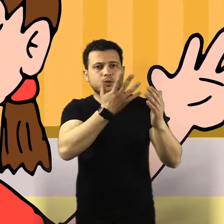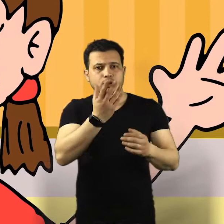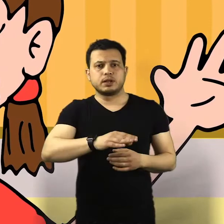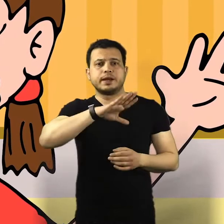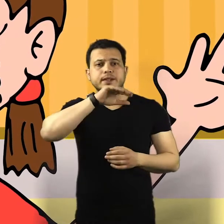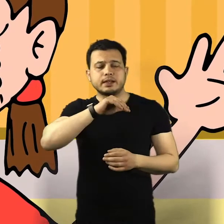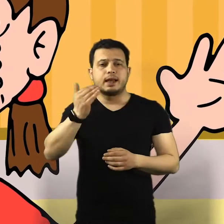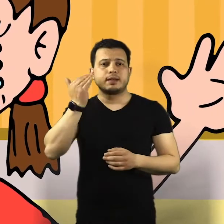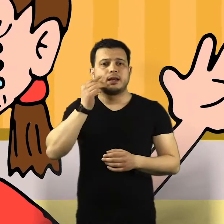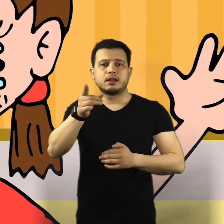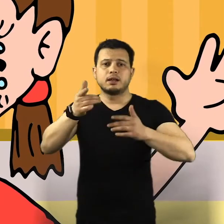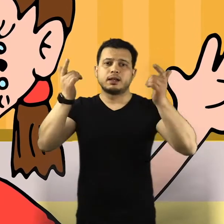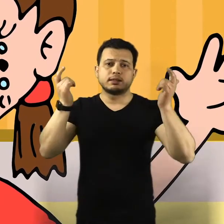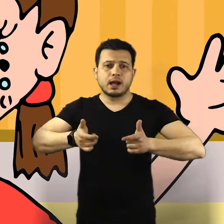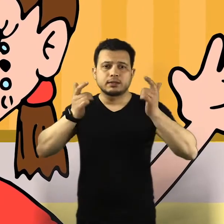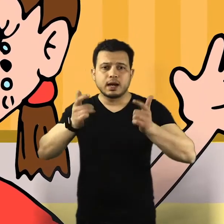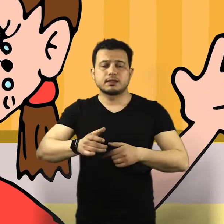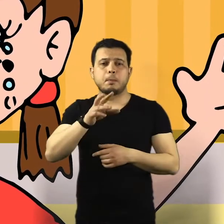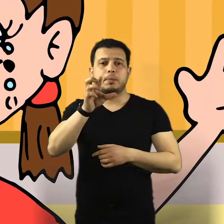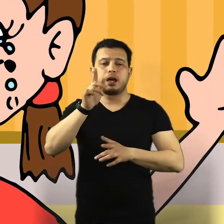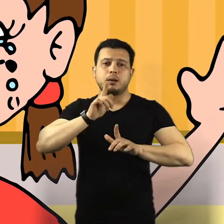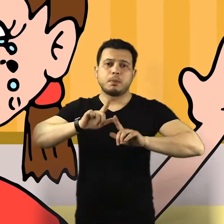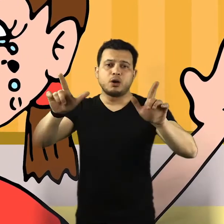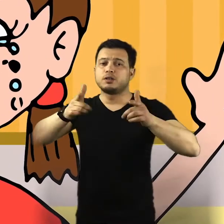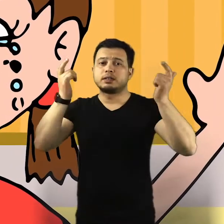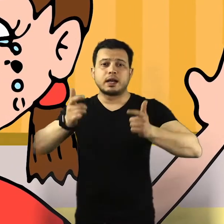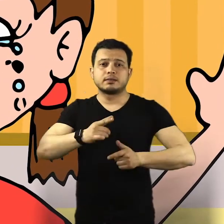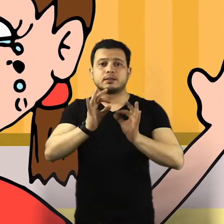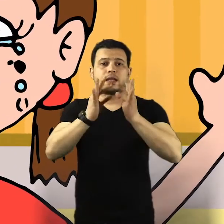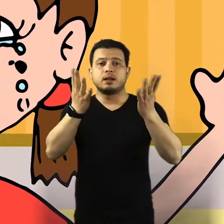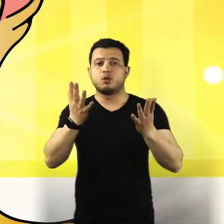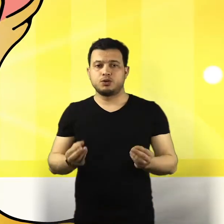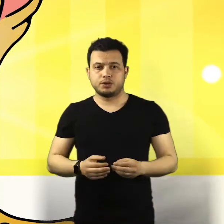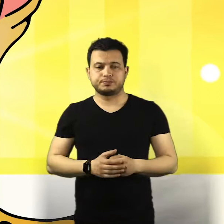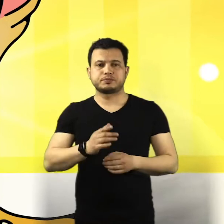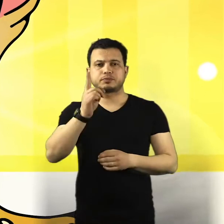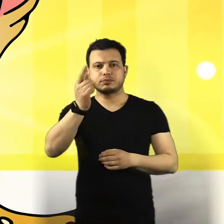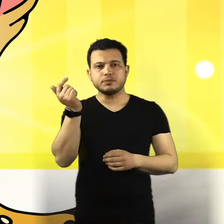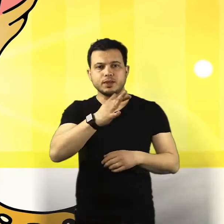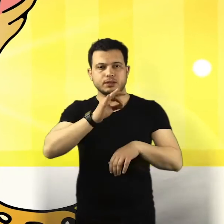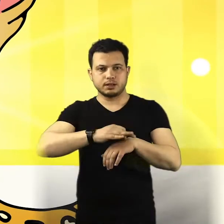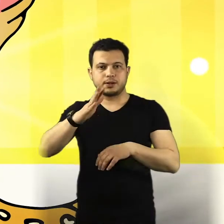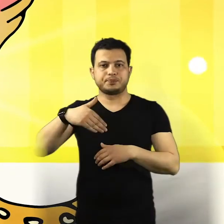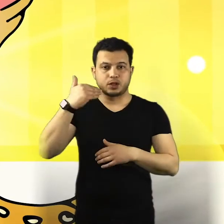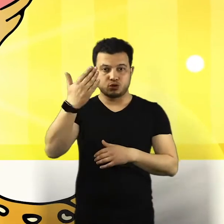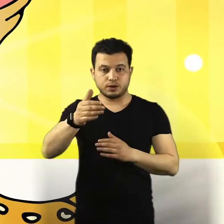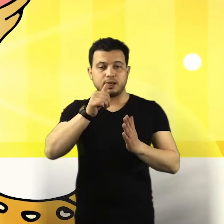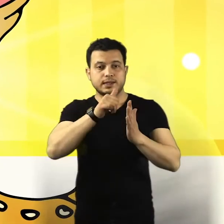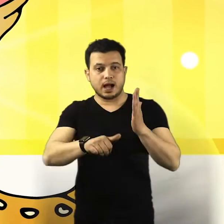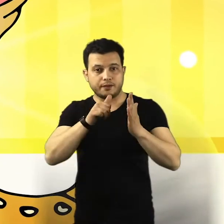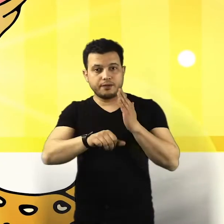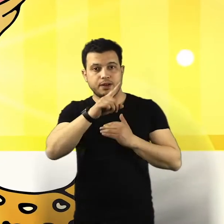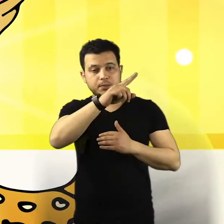nene, neredesiniz? Neler oluyor? Birkaç dakika sonra takvimin